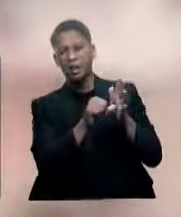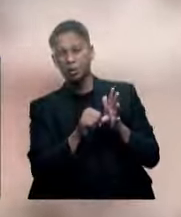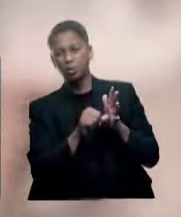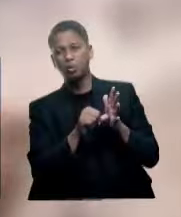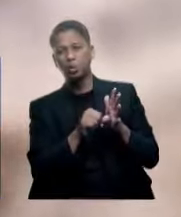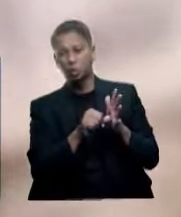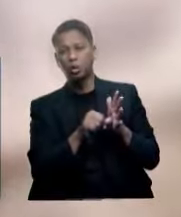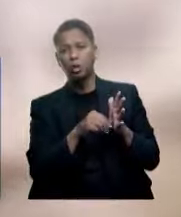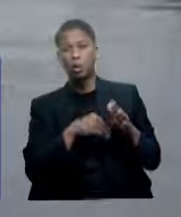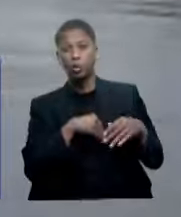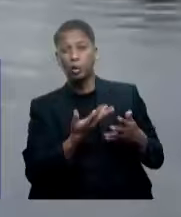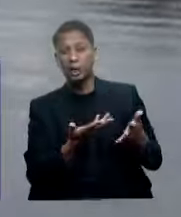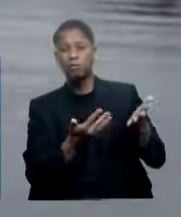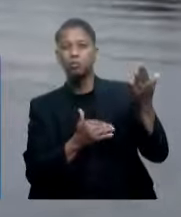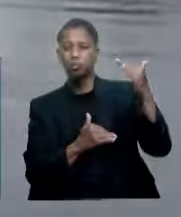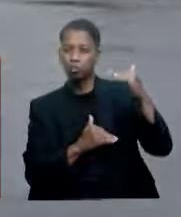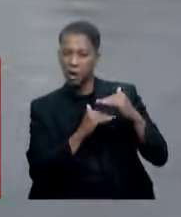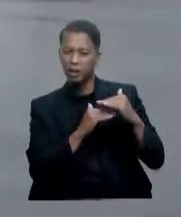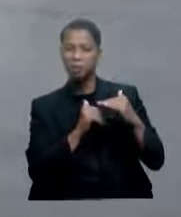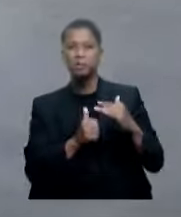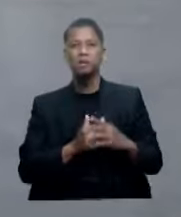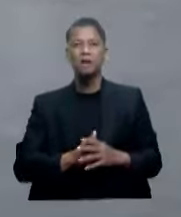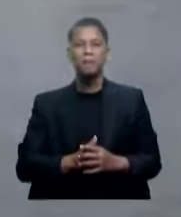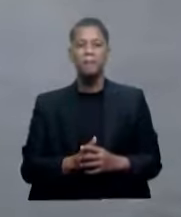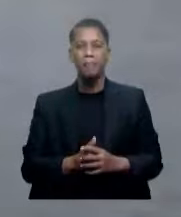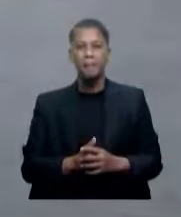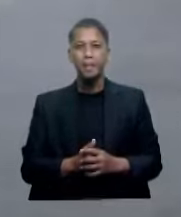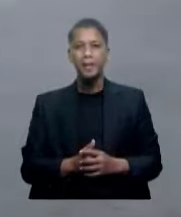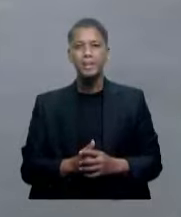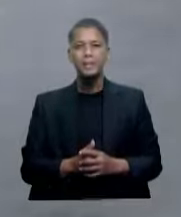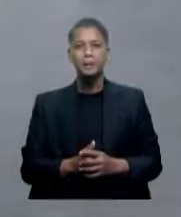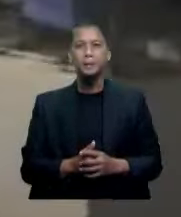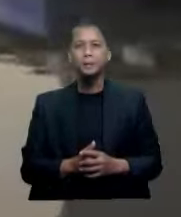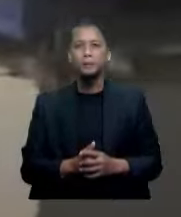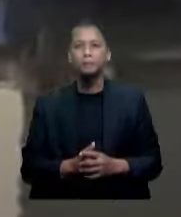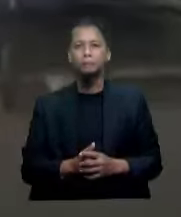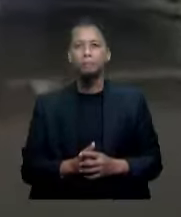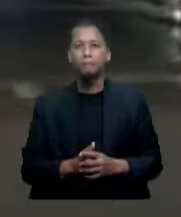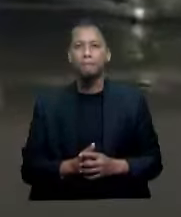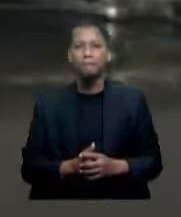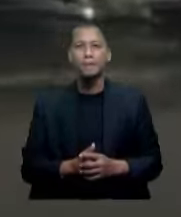kerugian. Dari Kabupaten Bandung Barat, Jawa Barat, Iwono melaporkan.